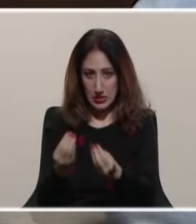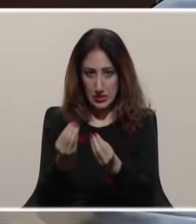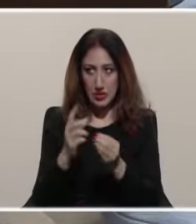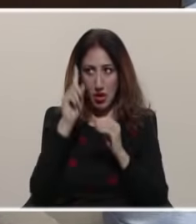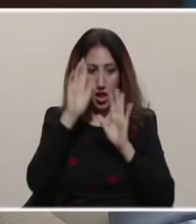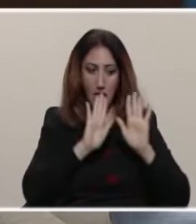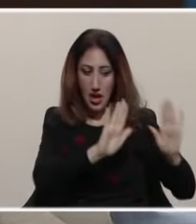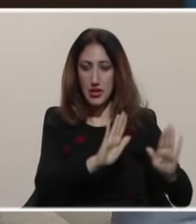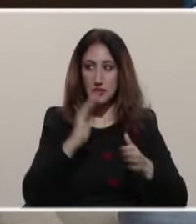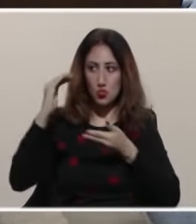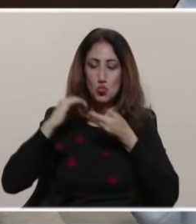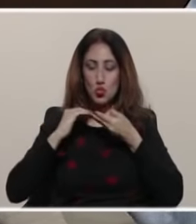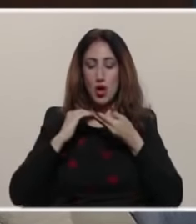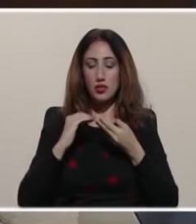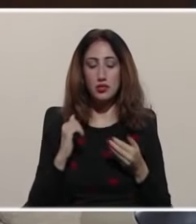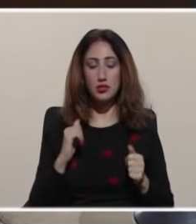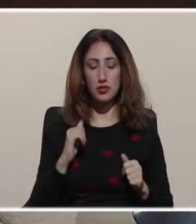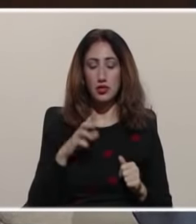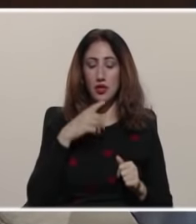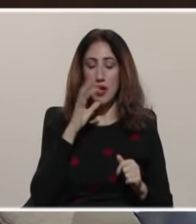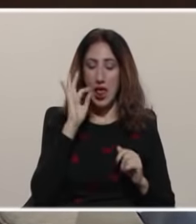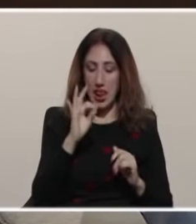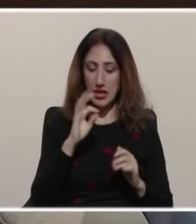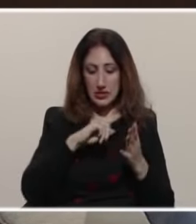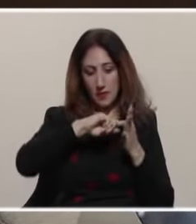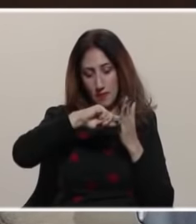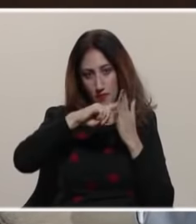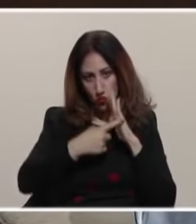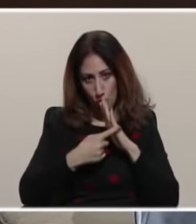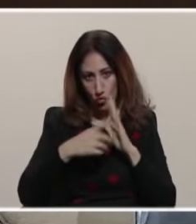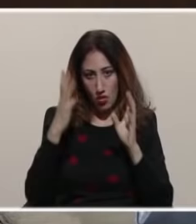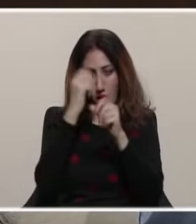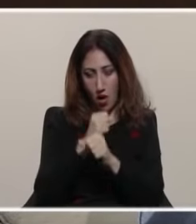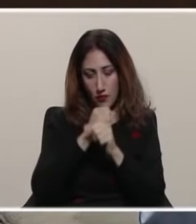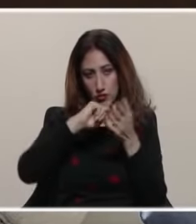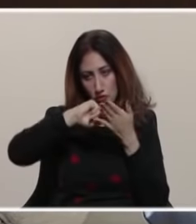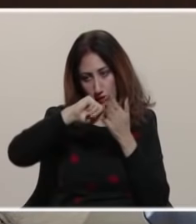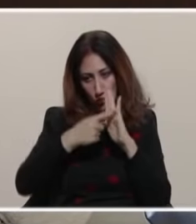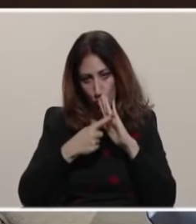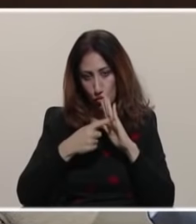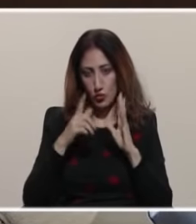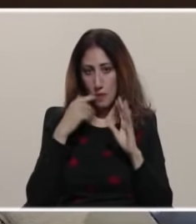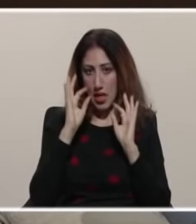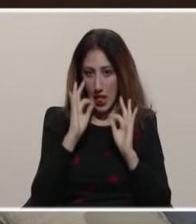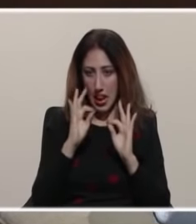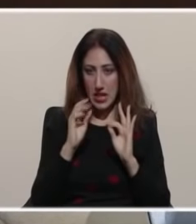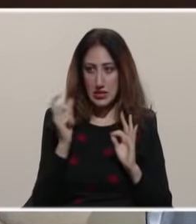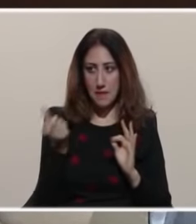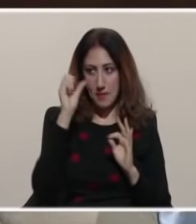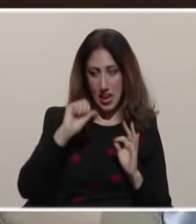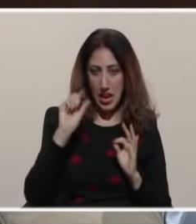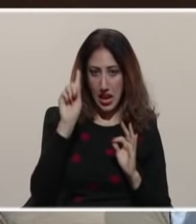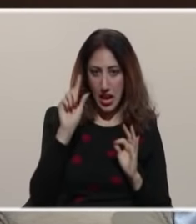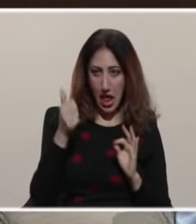ايضا نجتهد في رمضان بعد المحافظه على الفروض شعبان. في شعبان محافظة على الفروض والإكثار من النوافل،